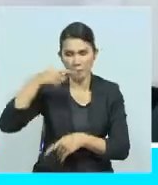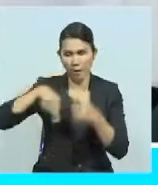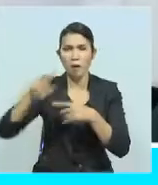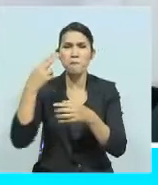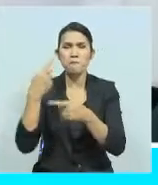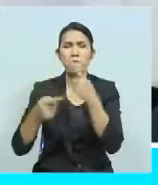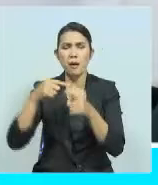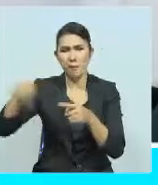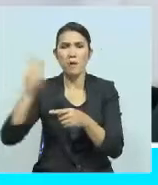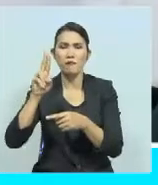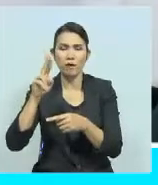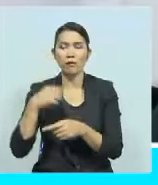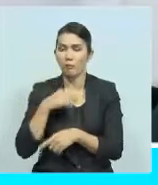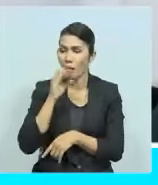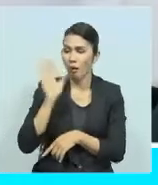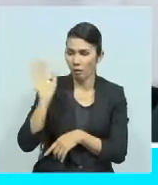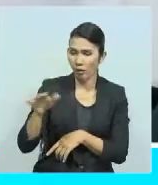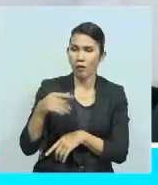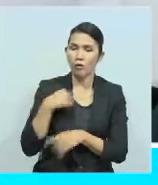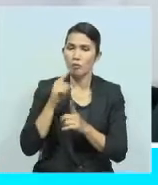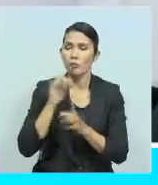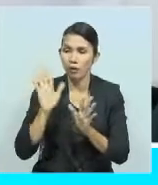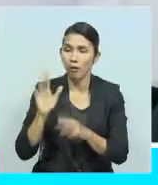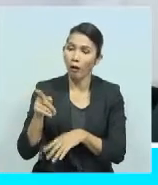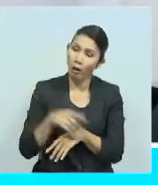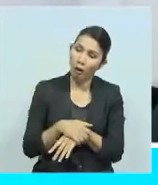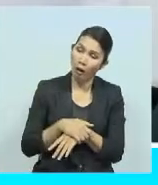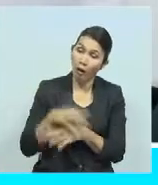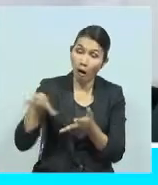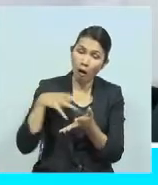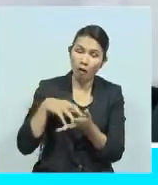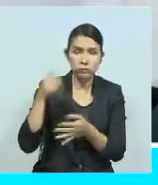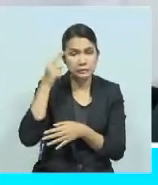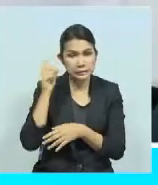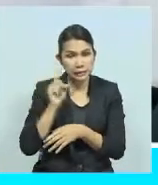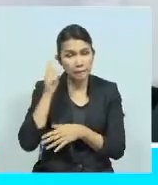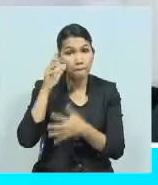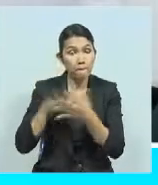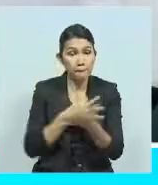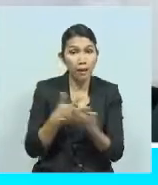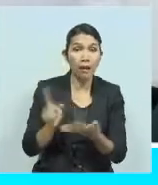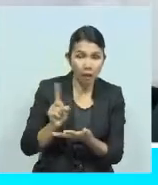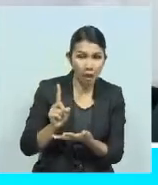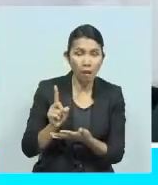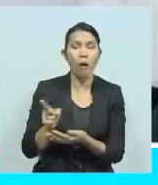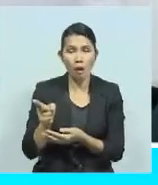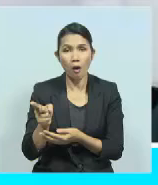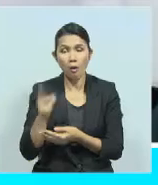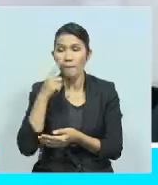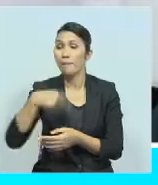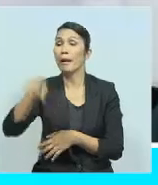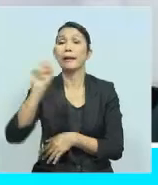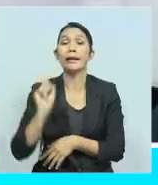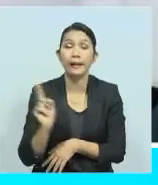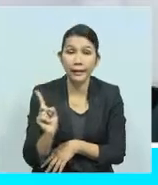ายก็แทนที่เราจะบอกว่าเราจะต้องพูดยังไงเราจะฟังว่าลูก ค ิดยังไงลูกมีแฟนยังไงนะคะไปที่ไหนกัน